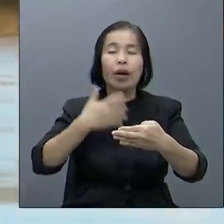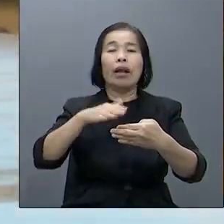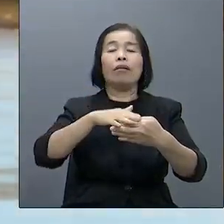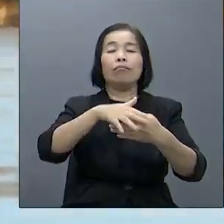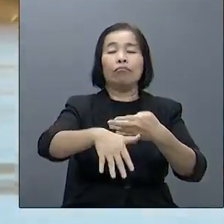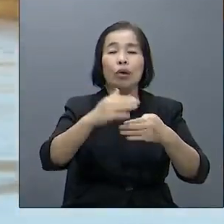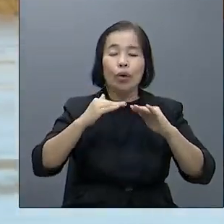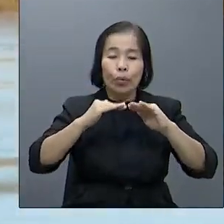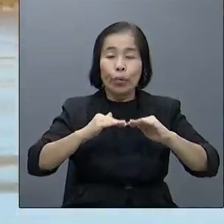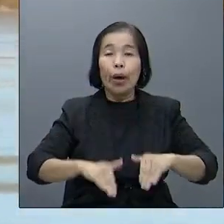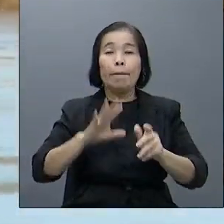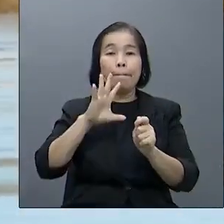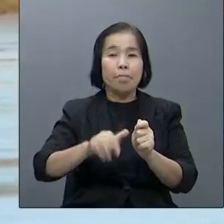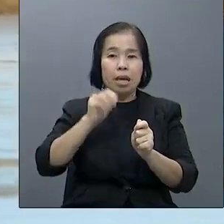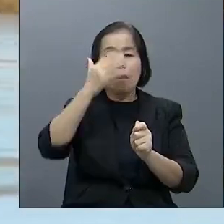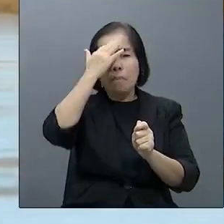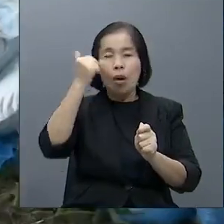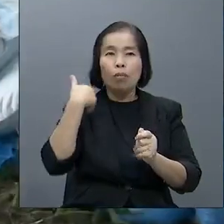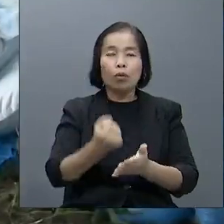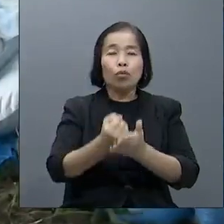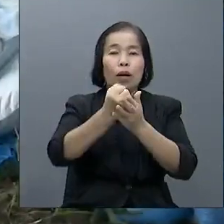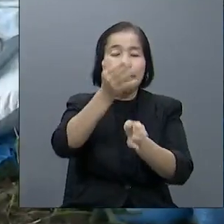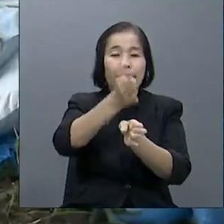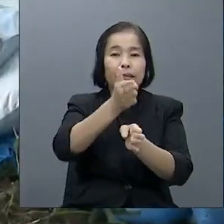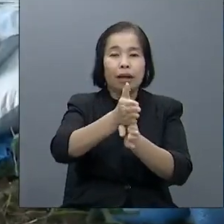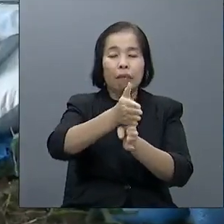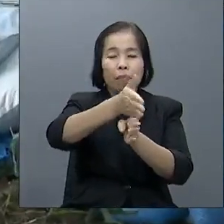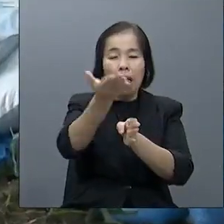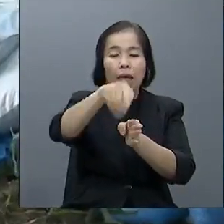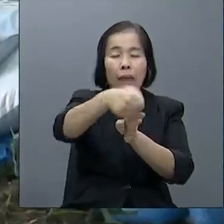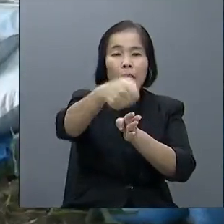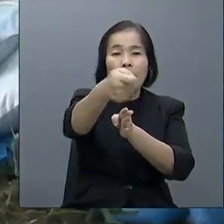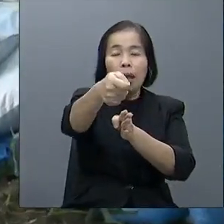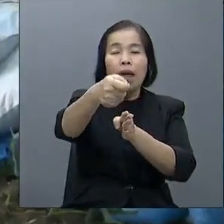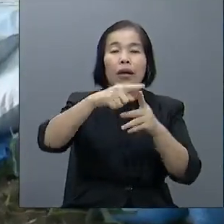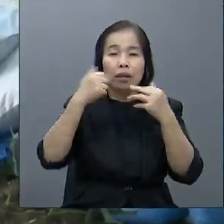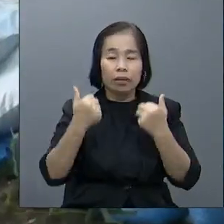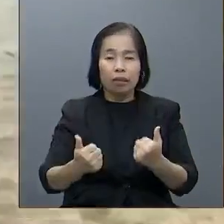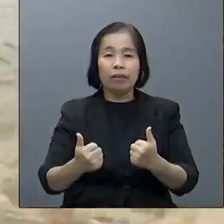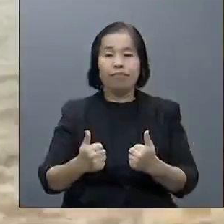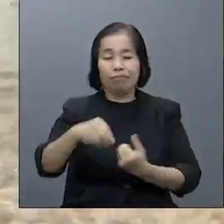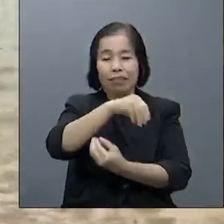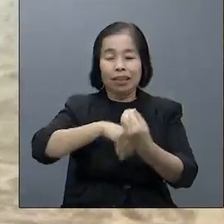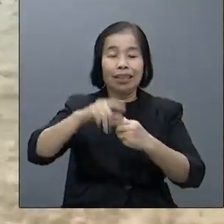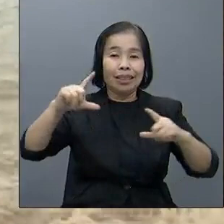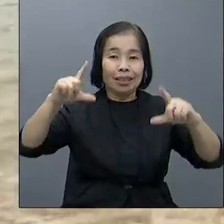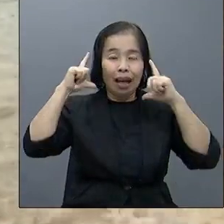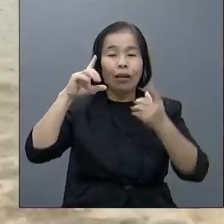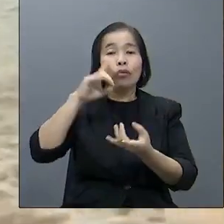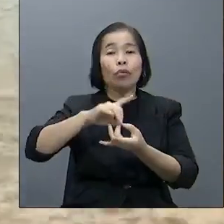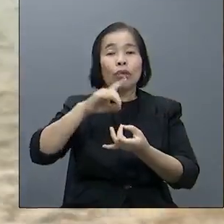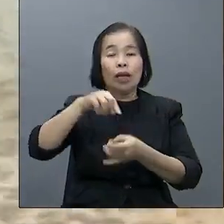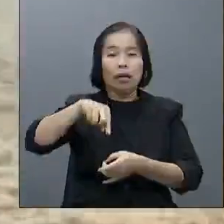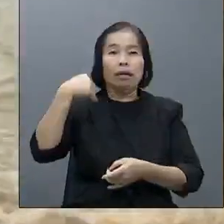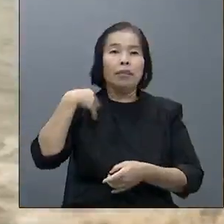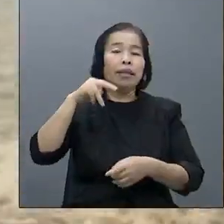ย่างต่อเนื่องเนื่องจากมีผนังกั้นแม่น้ำยมแตกหลายจุดส่งผลให้ขณะนี้เขตเศรษฐกิจพิเศษนะครับมีระดับน้